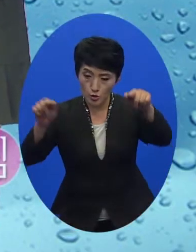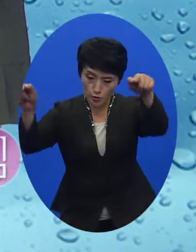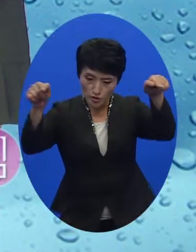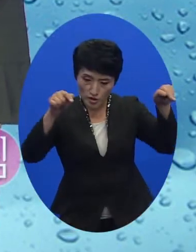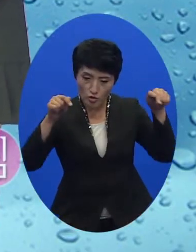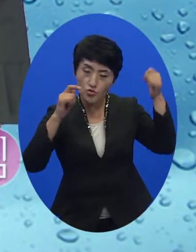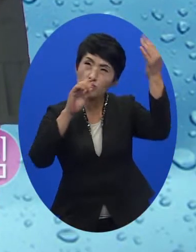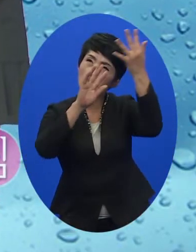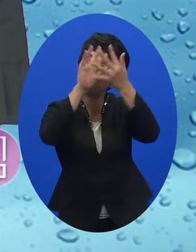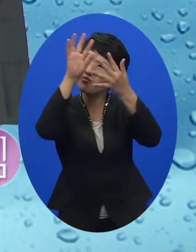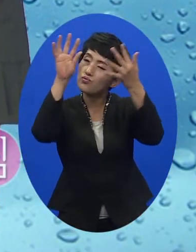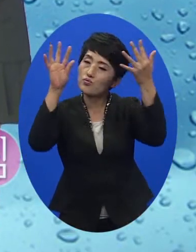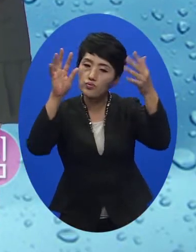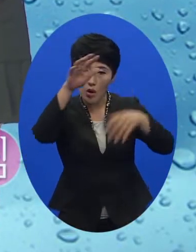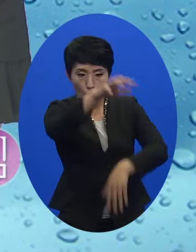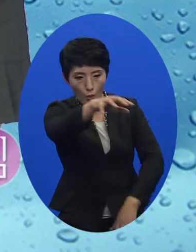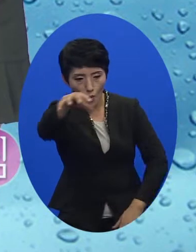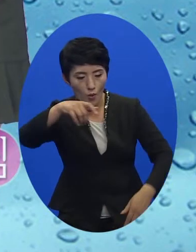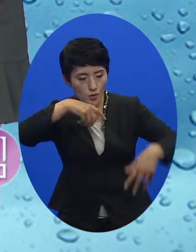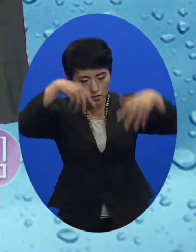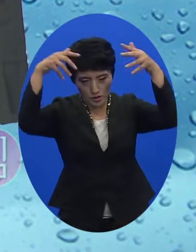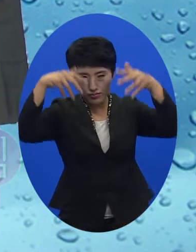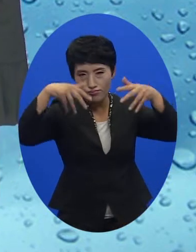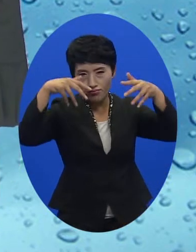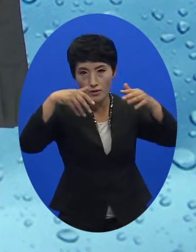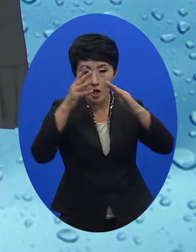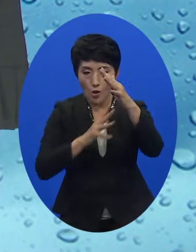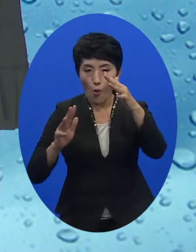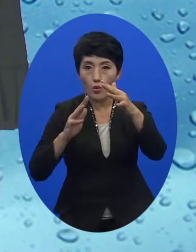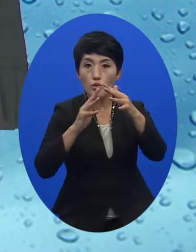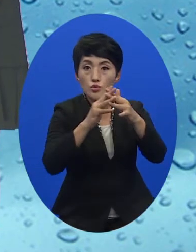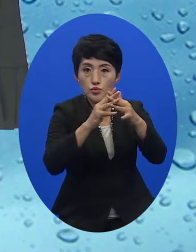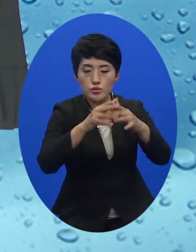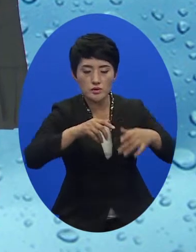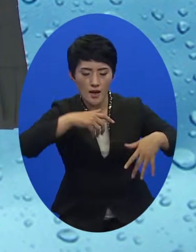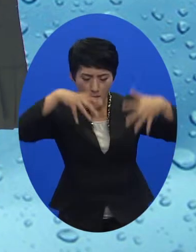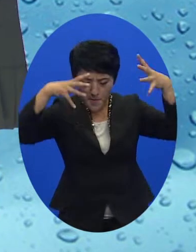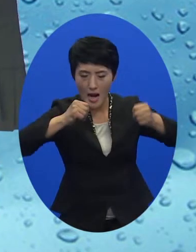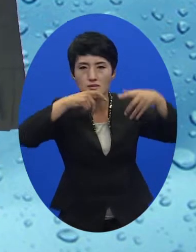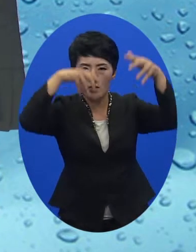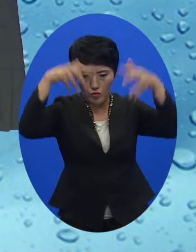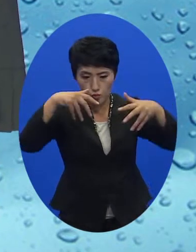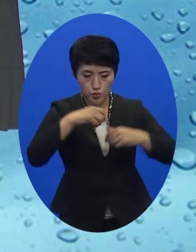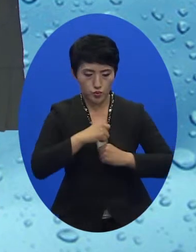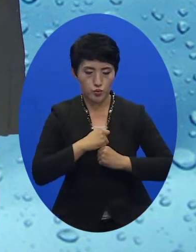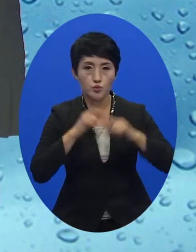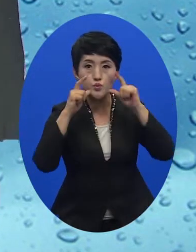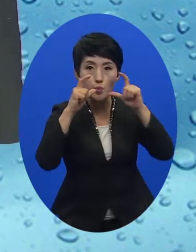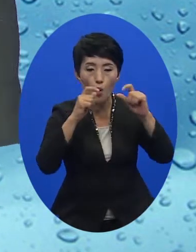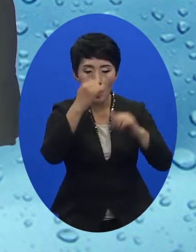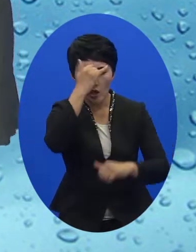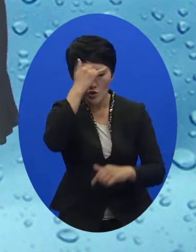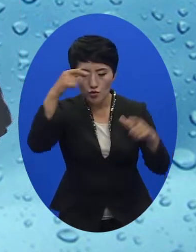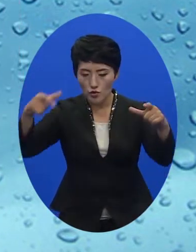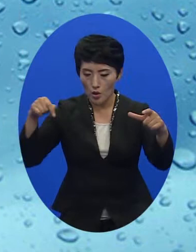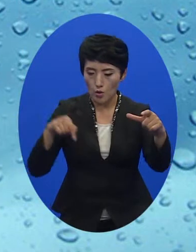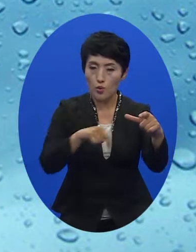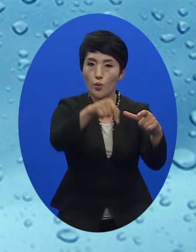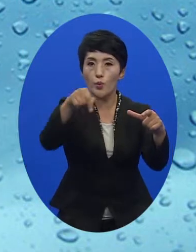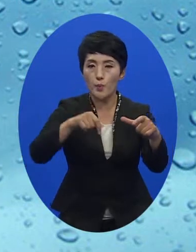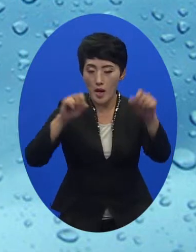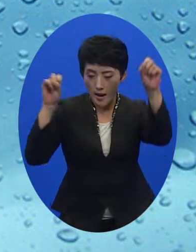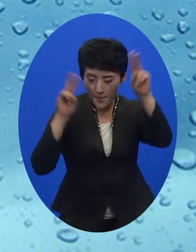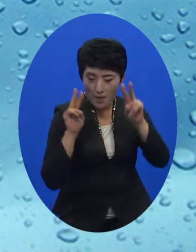현재 전국에 흐리고 곳곳에 비가 오고 있습니다. 공주시에는 호우주의보가 발효되었는데요. 충청도 내륙을